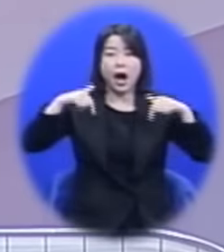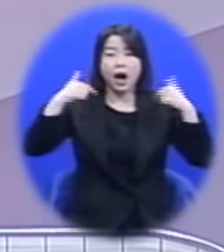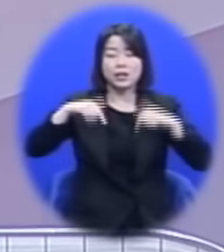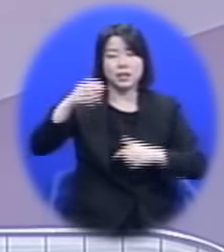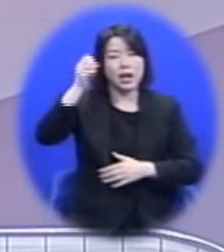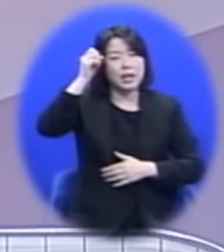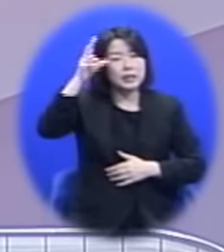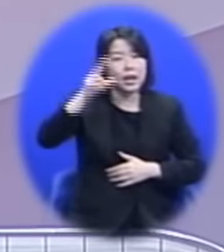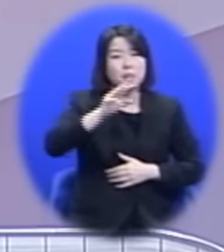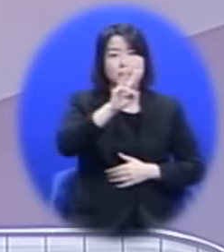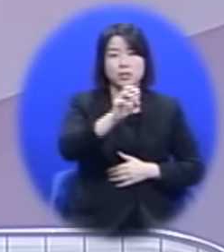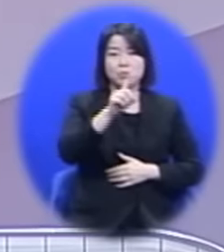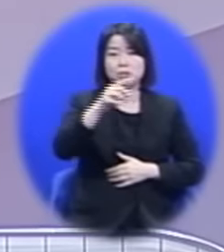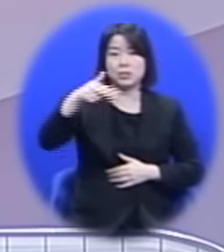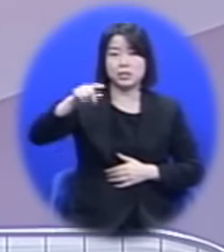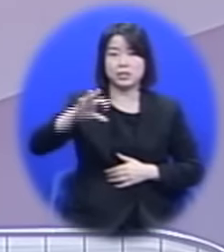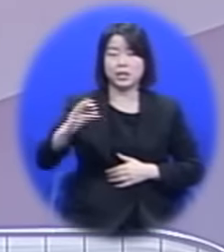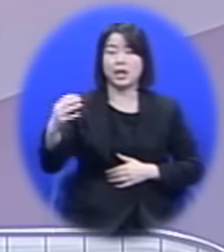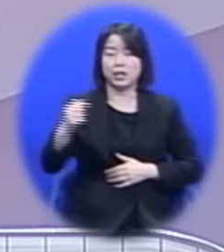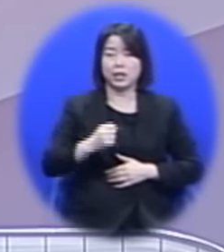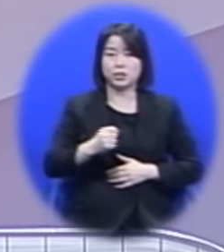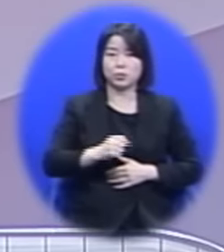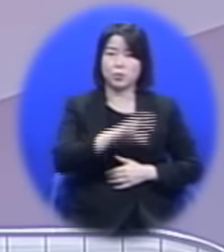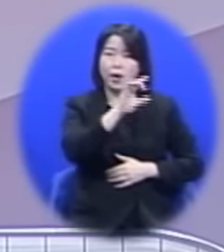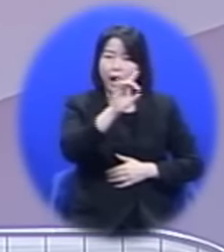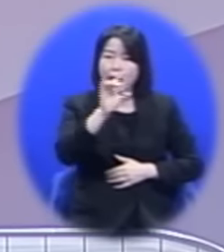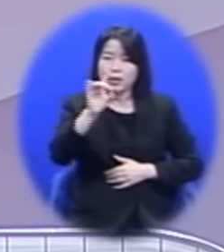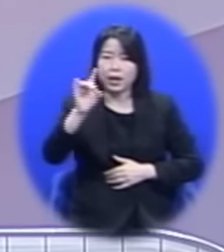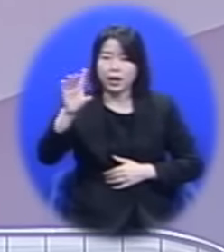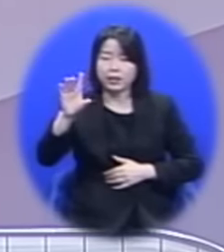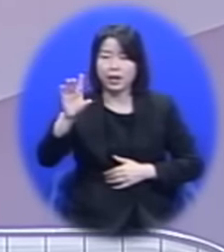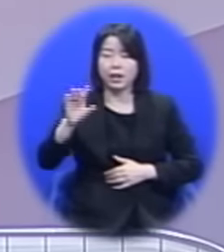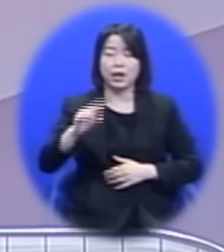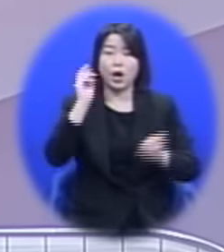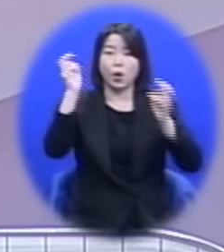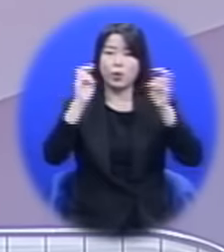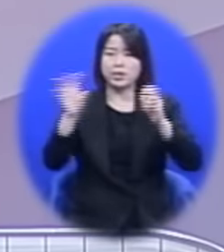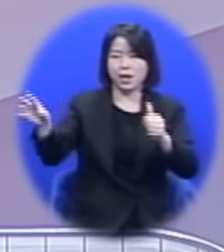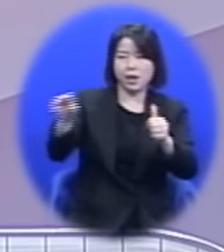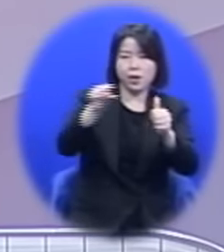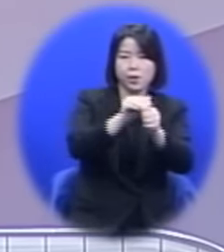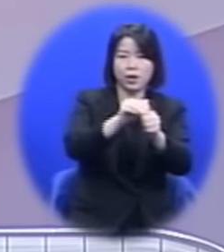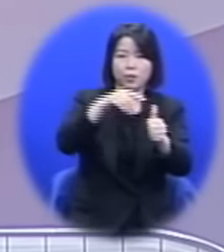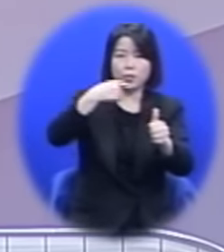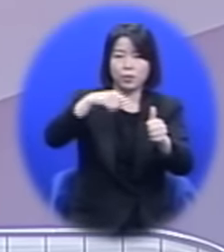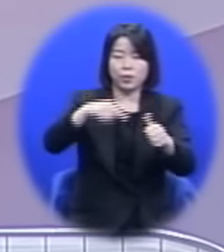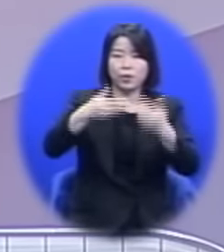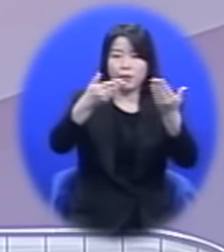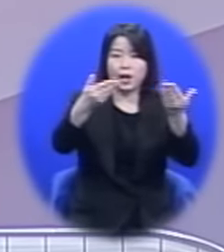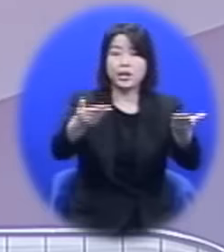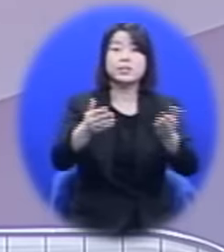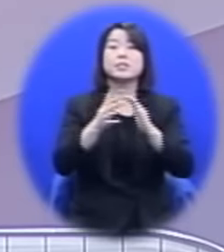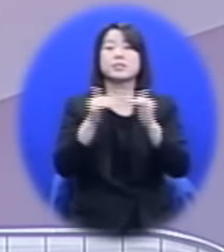잠언 31장을 가지고 하나하나 원리를 회사에 적용하는 그런 분이십니다.